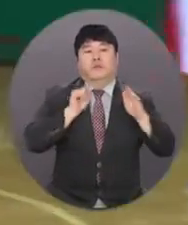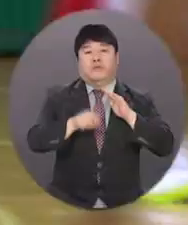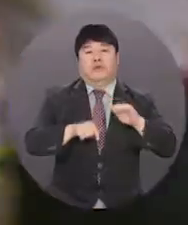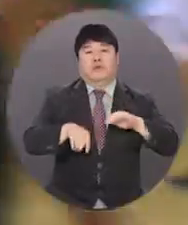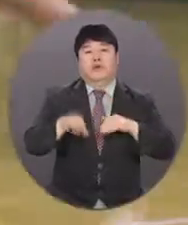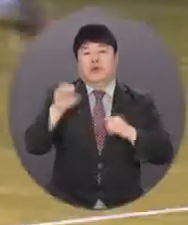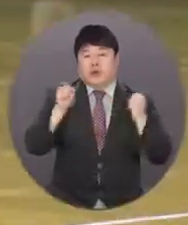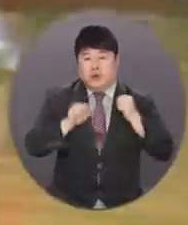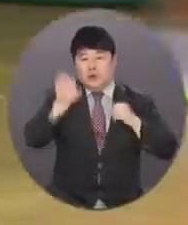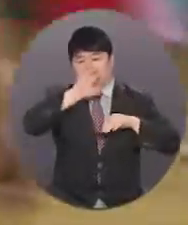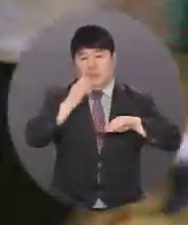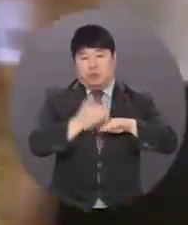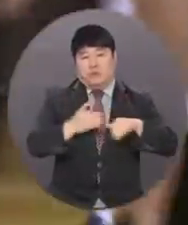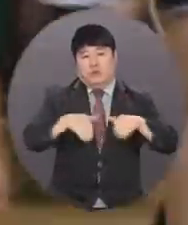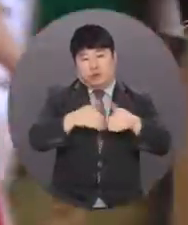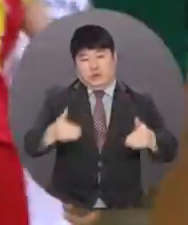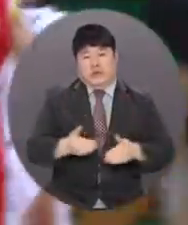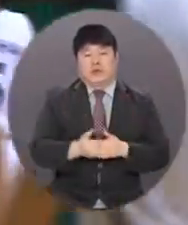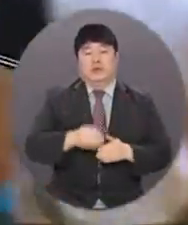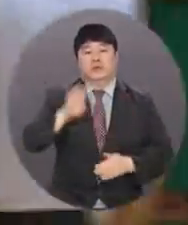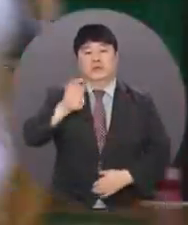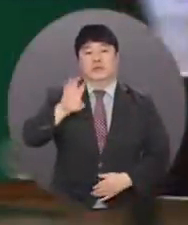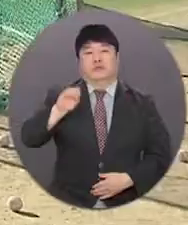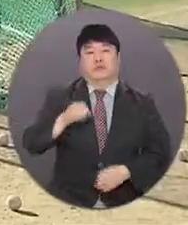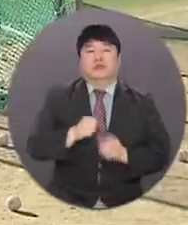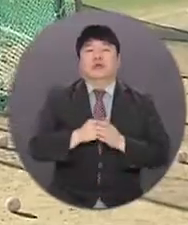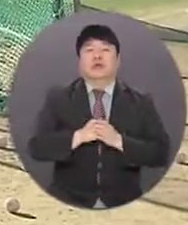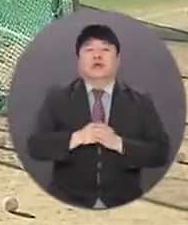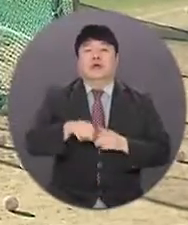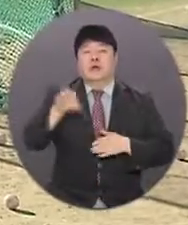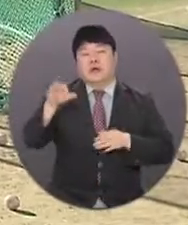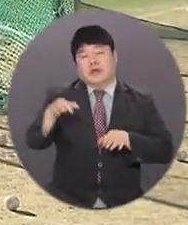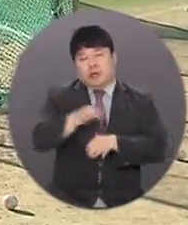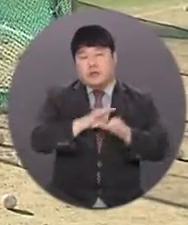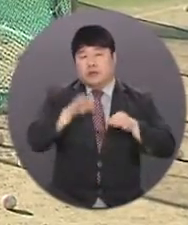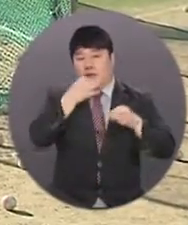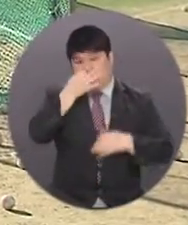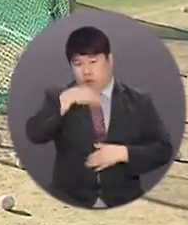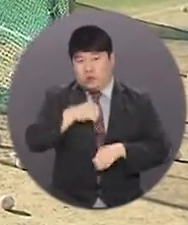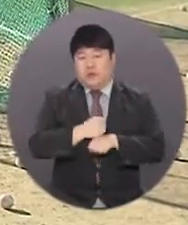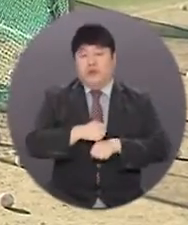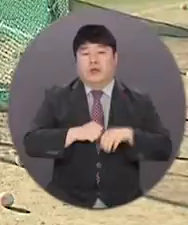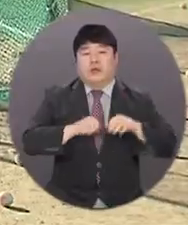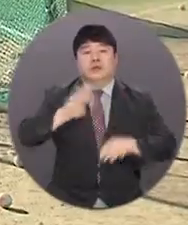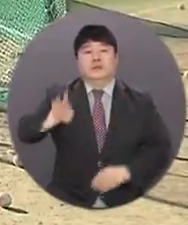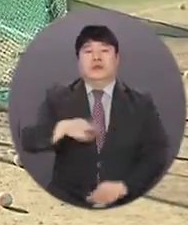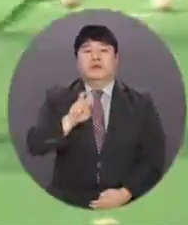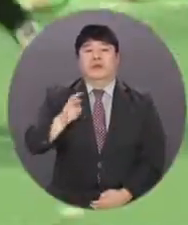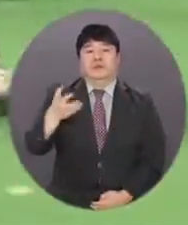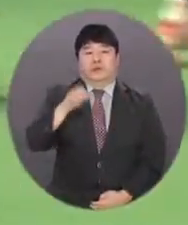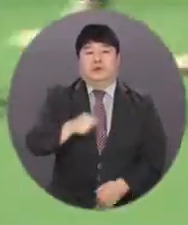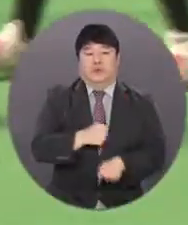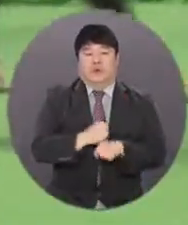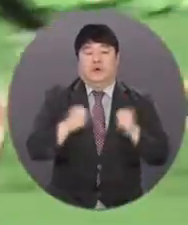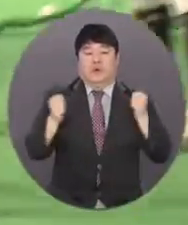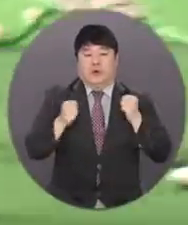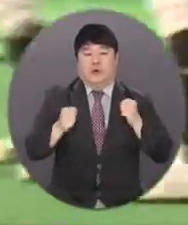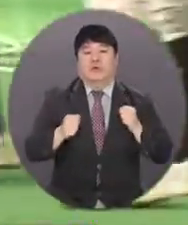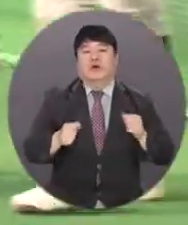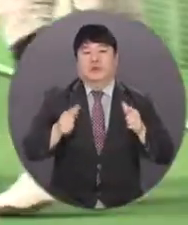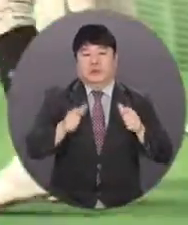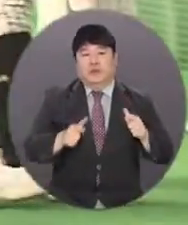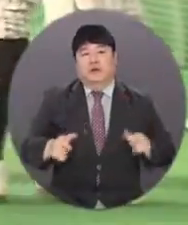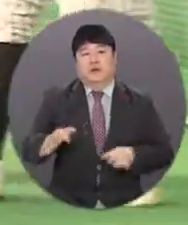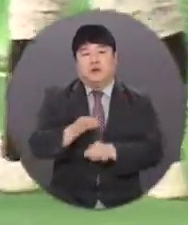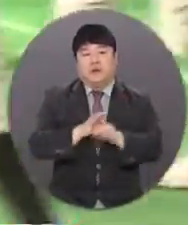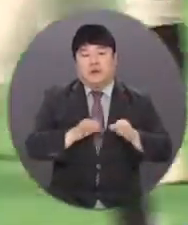동계 전지훈련팀은 40여만 명. 경제 효과만도 320억여 원으로 추산되는 등 동절기 지역 경기